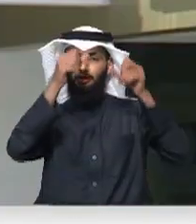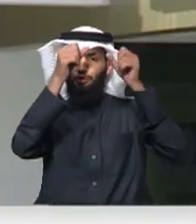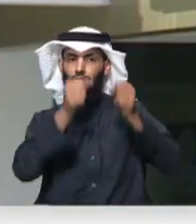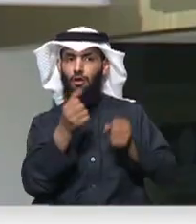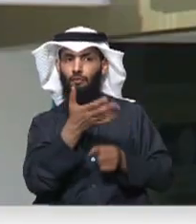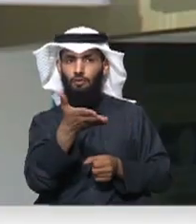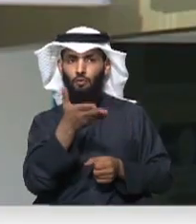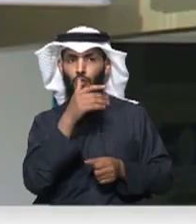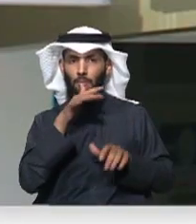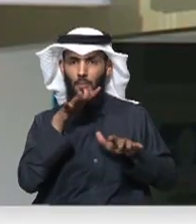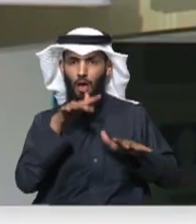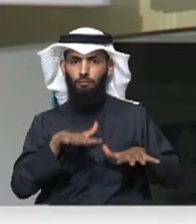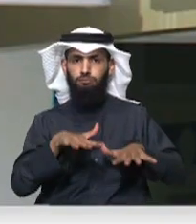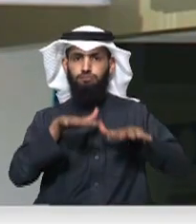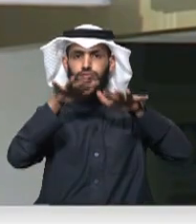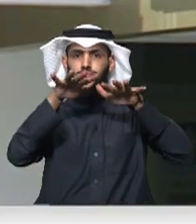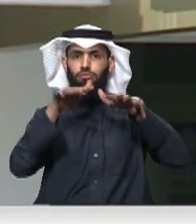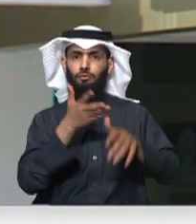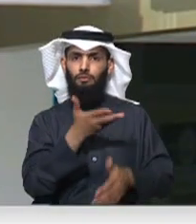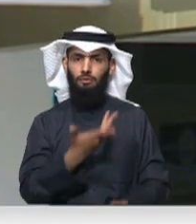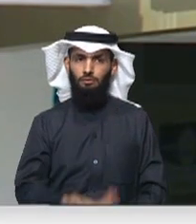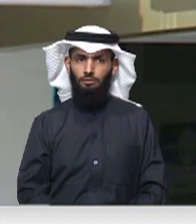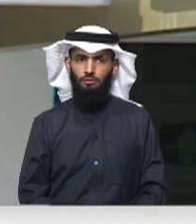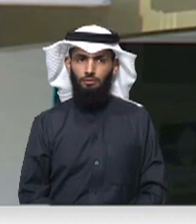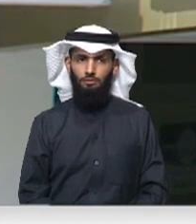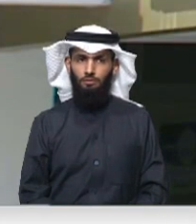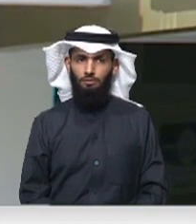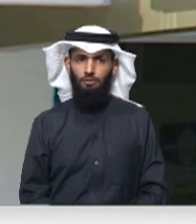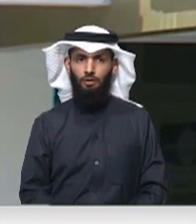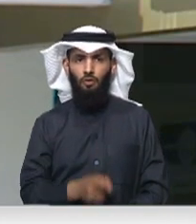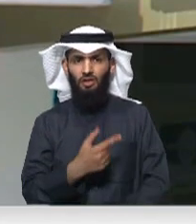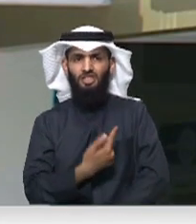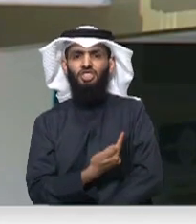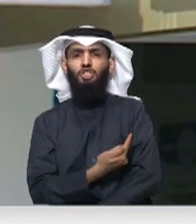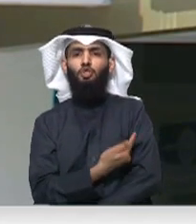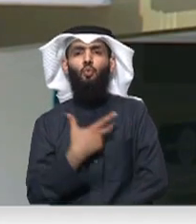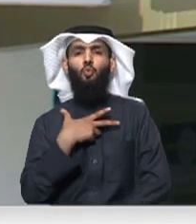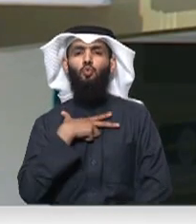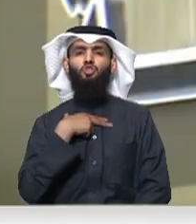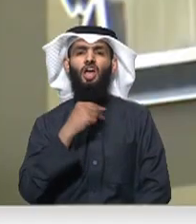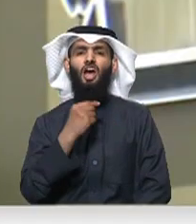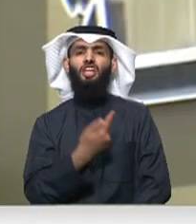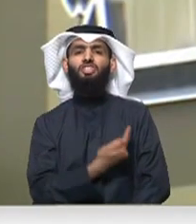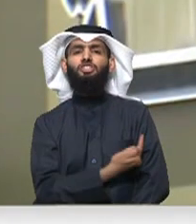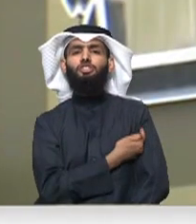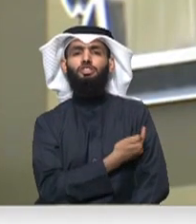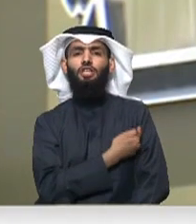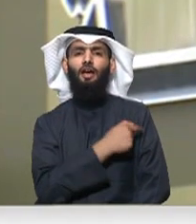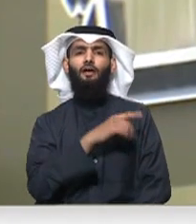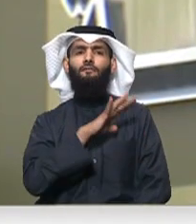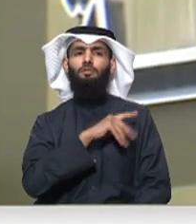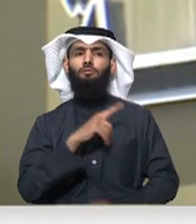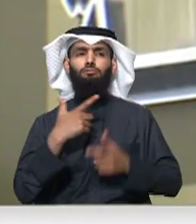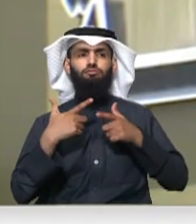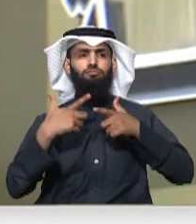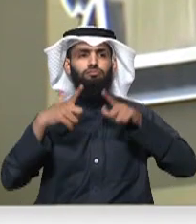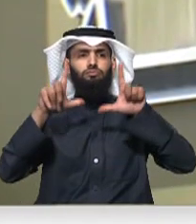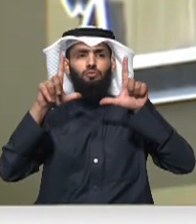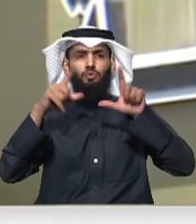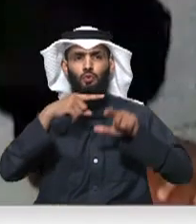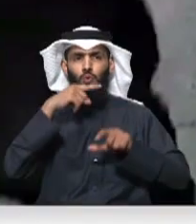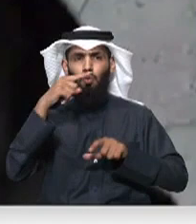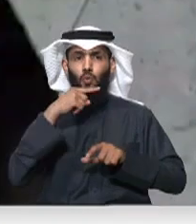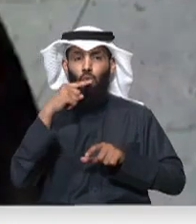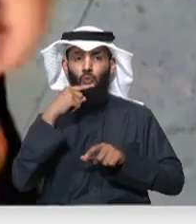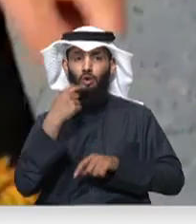غرقنا في المية. ومع انهيار المنظومة الصحية أعلنت وزارة الصحة عن نفاذ تطعيمات الأطفال